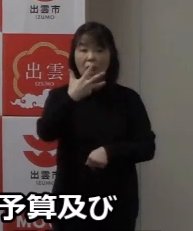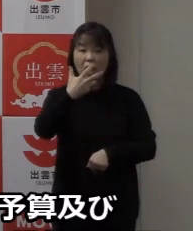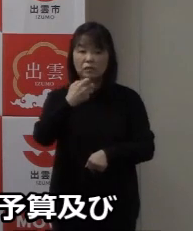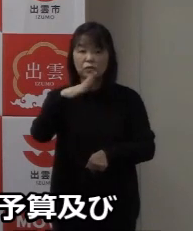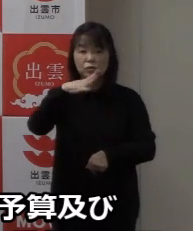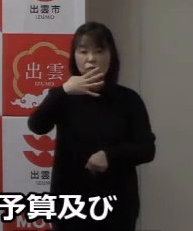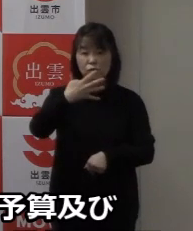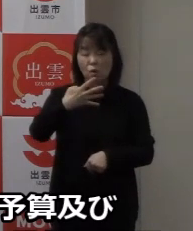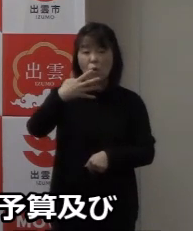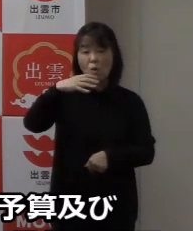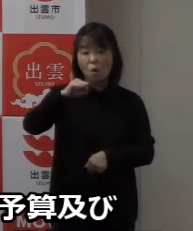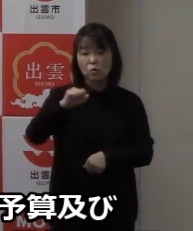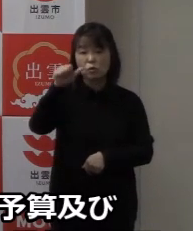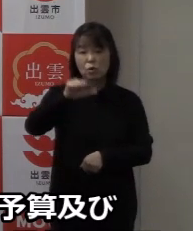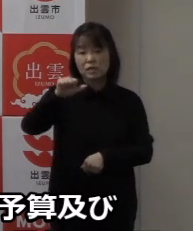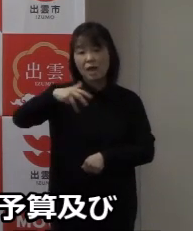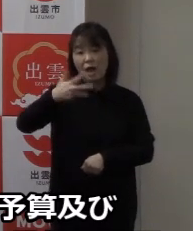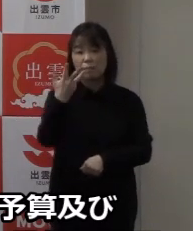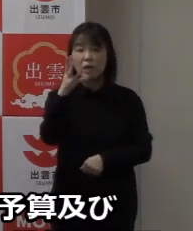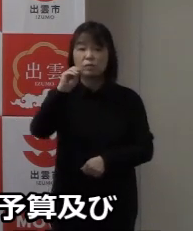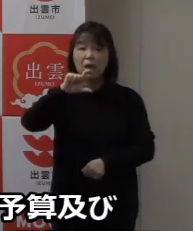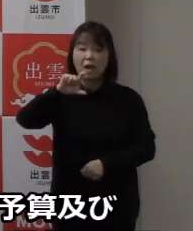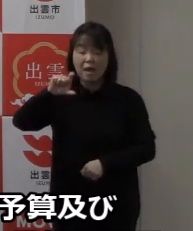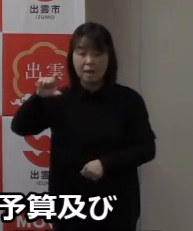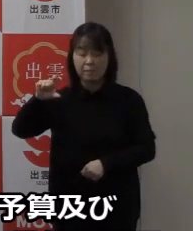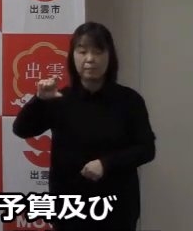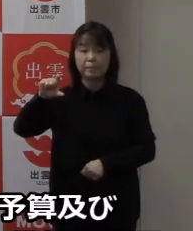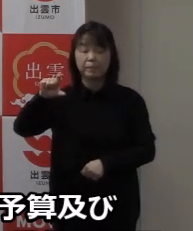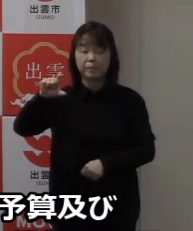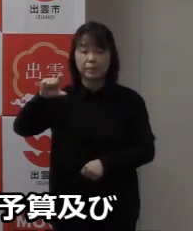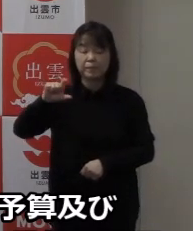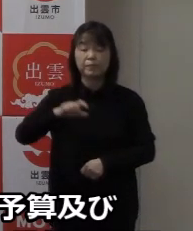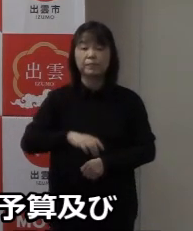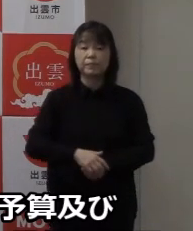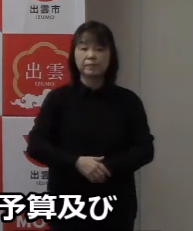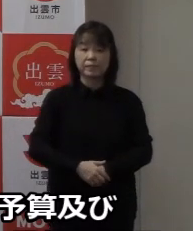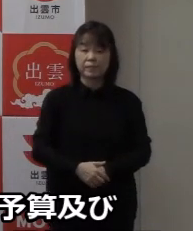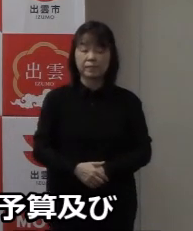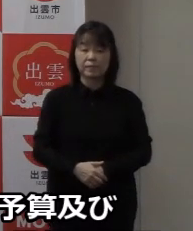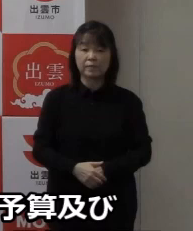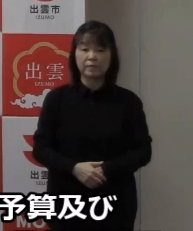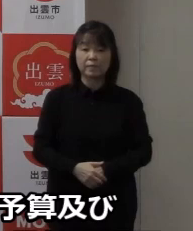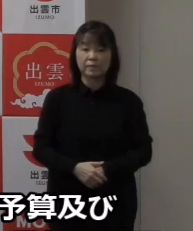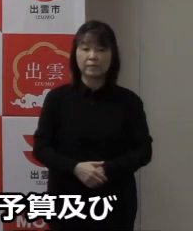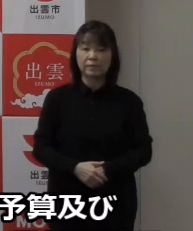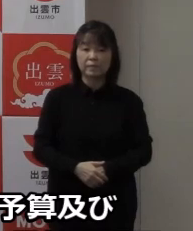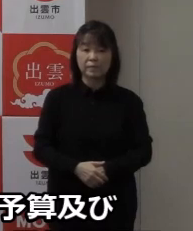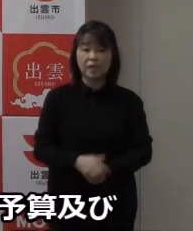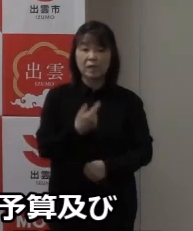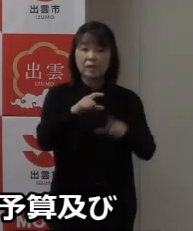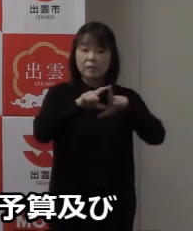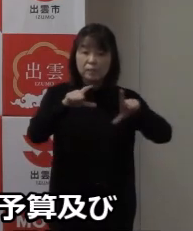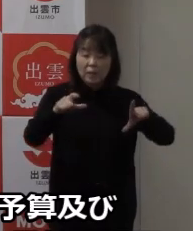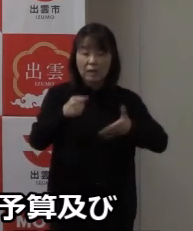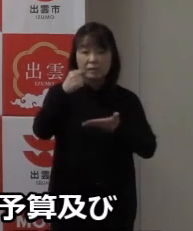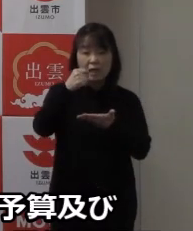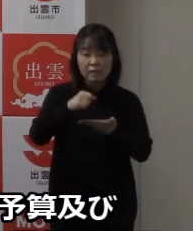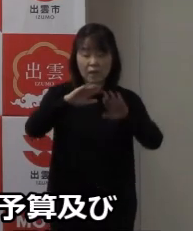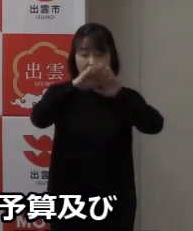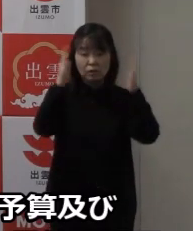億5800万円等でありまして、一般財源総額